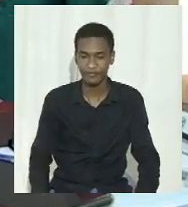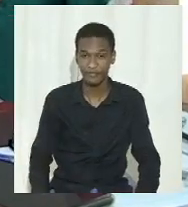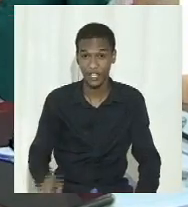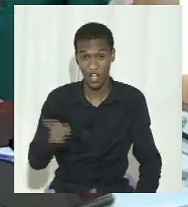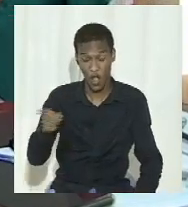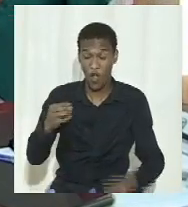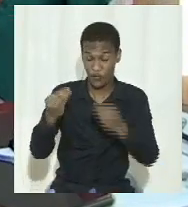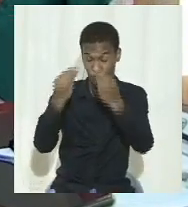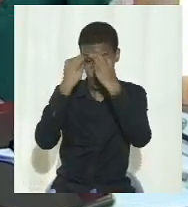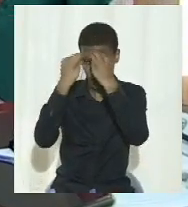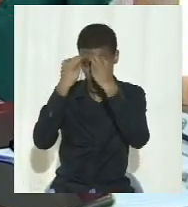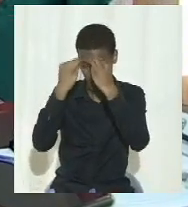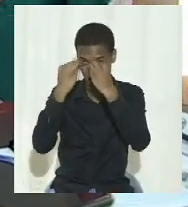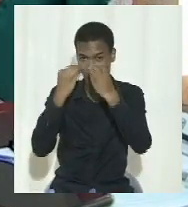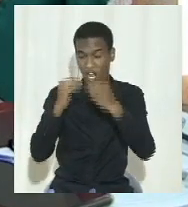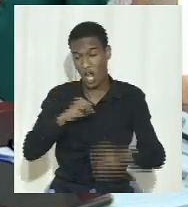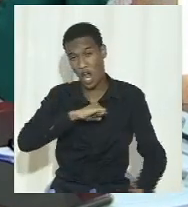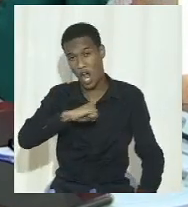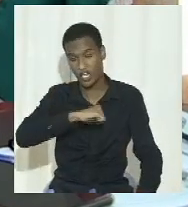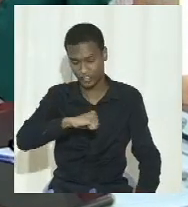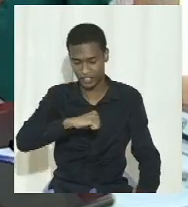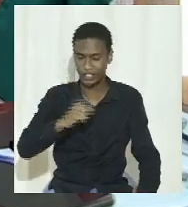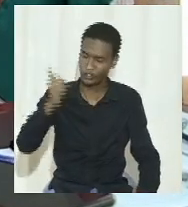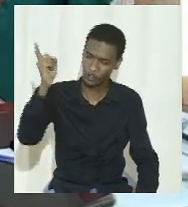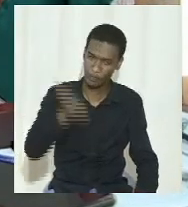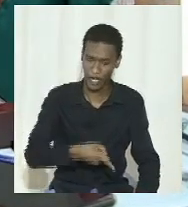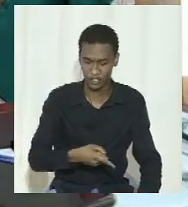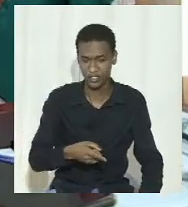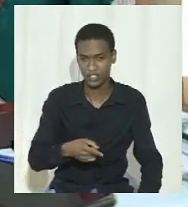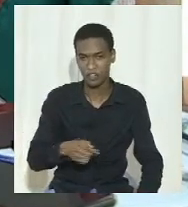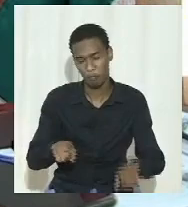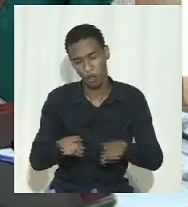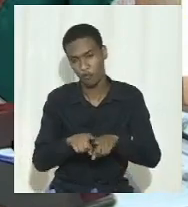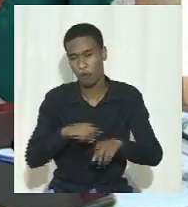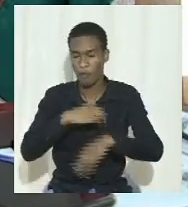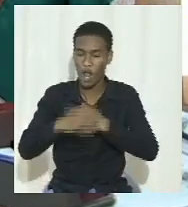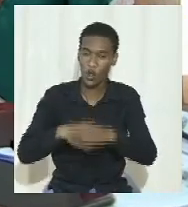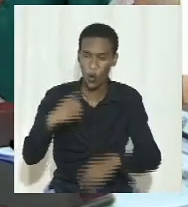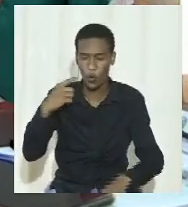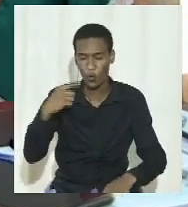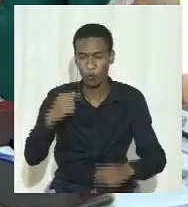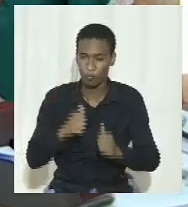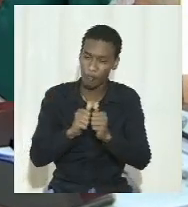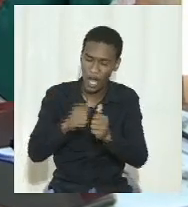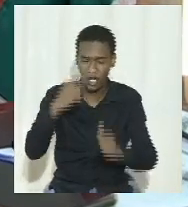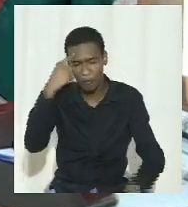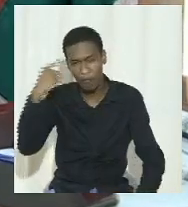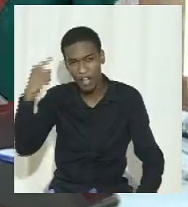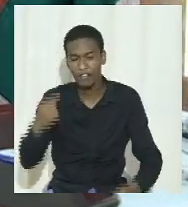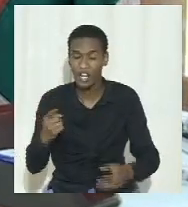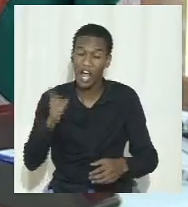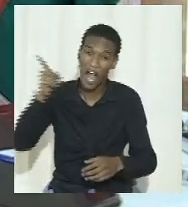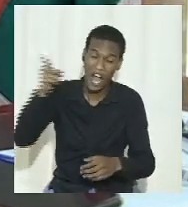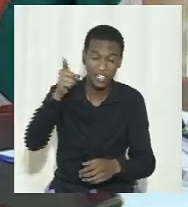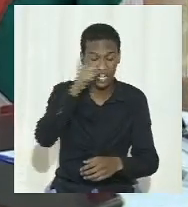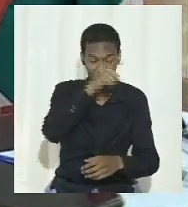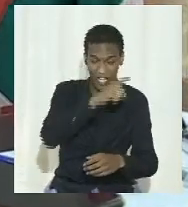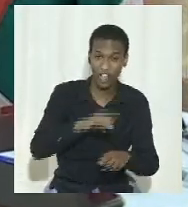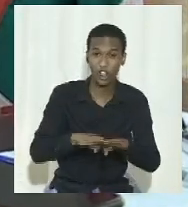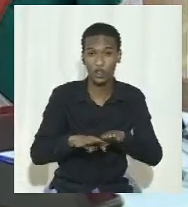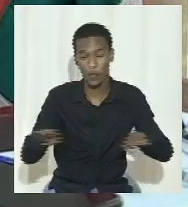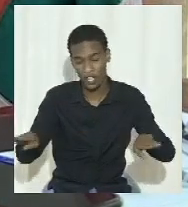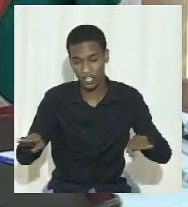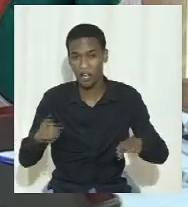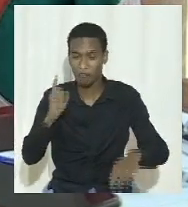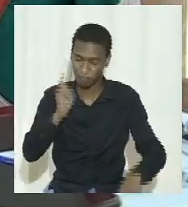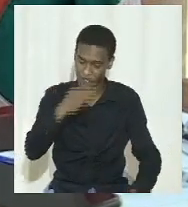izany dia tsy maintsy misy fampidiniana any amin'ny faritra, indrindra indrindra ny gouvernora. Misy koa ny fampidiniana amin'ny